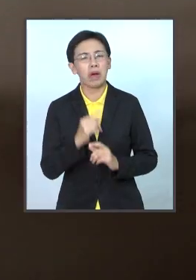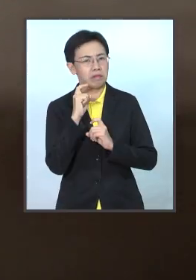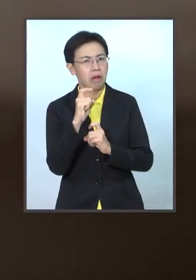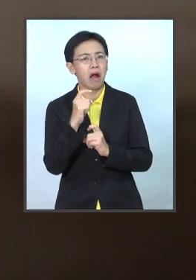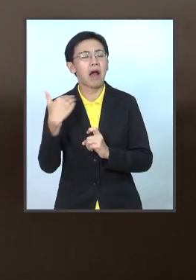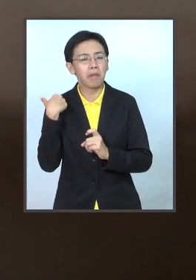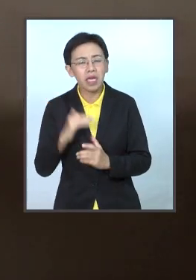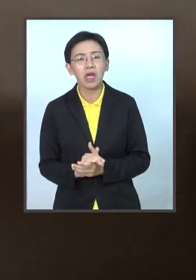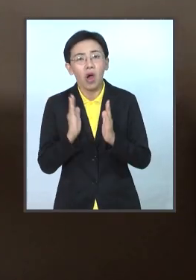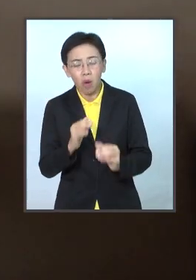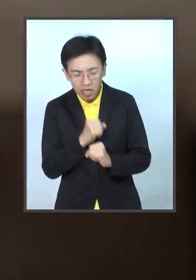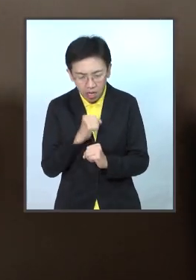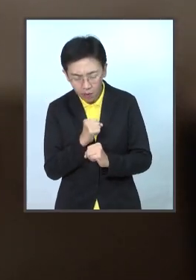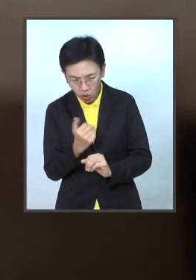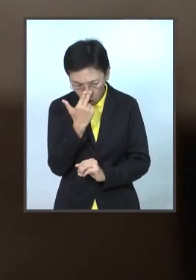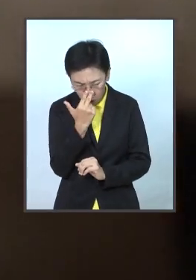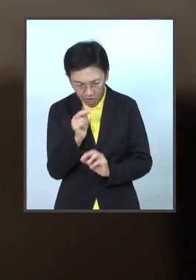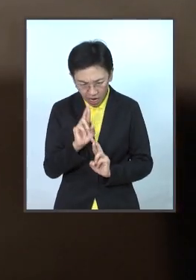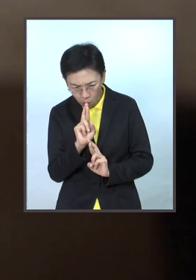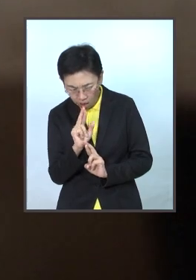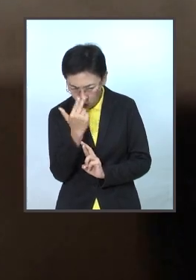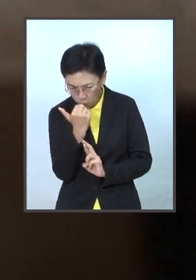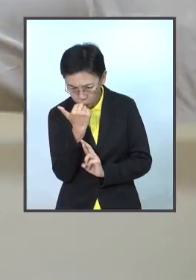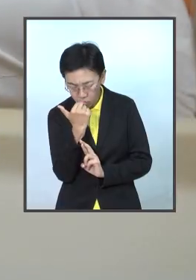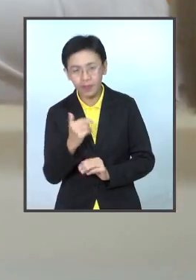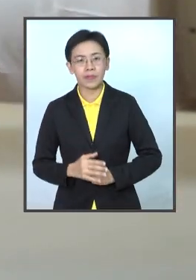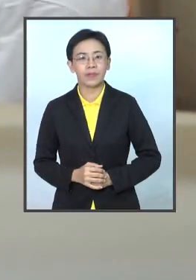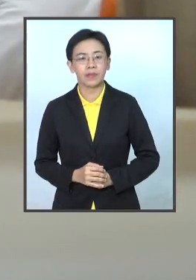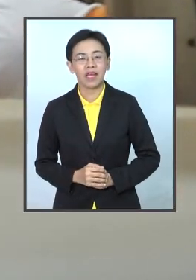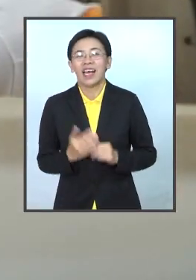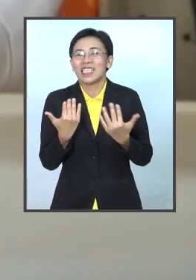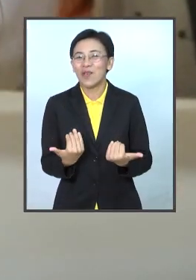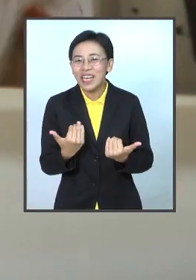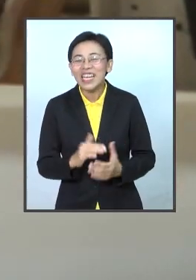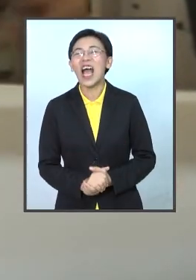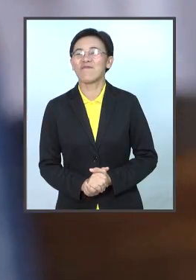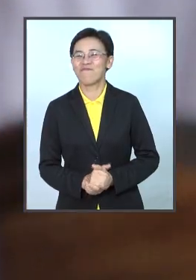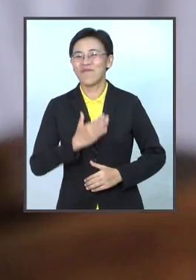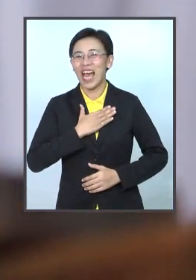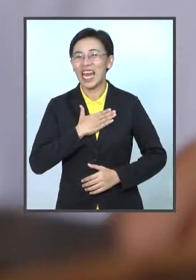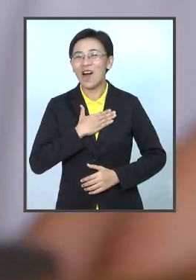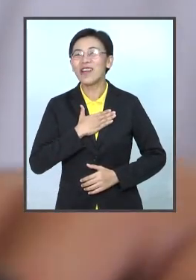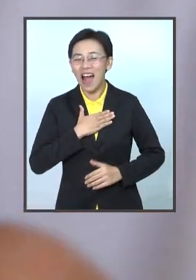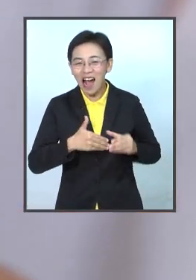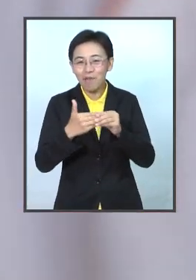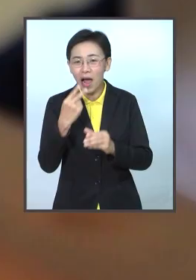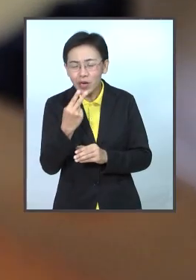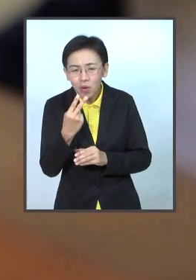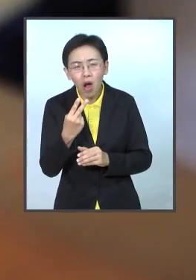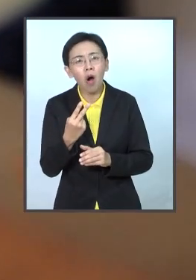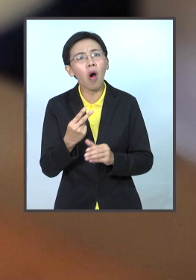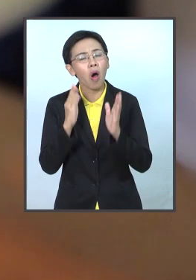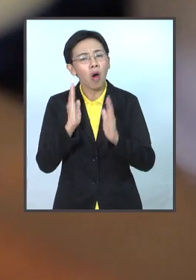ใครที่จะทำเนี่ยก็ต้องระมัดระวังเป็นอย่างมากแต่วันนี้ค่ะแหวนจะพาคุณผู้ชมไปทึ่งกับความสามารถของช่าง